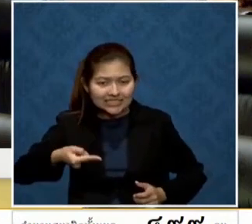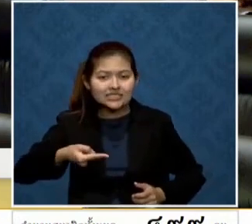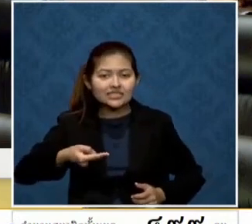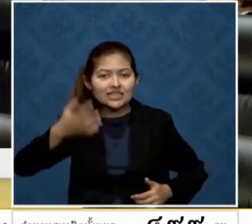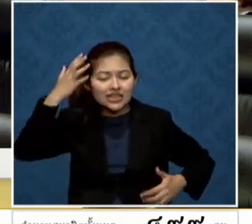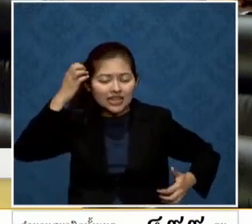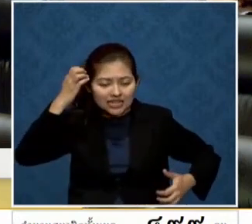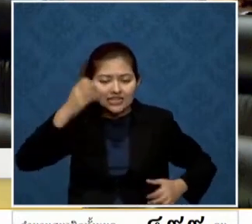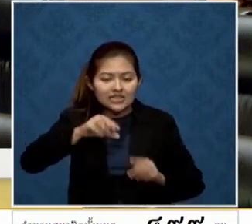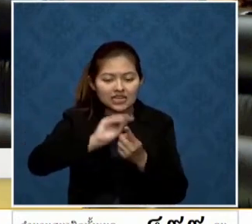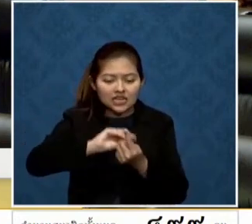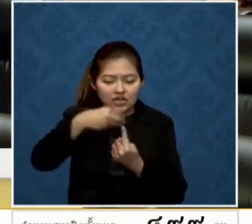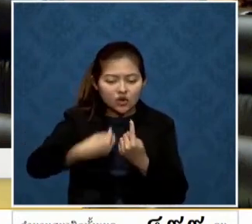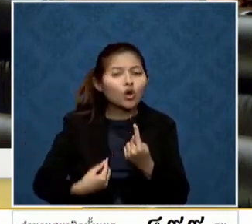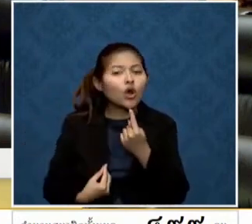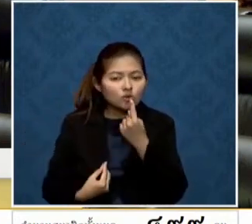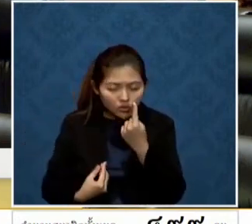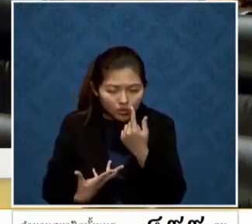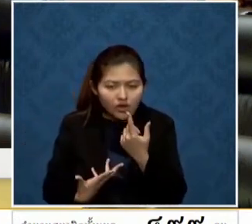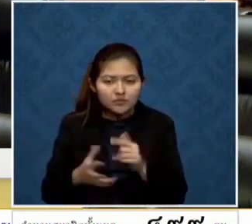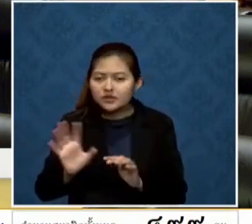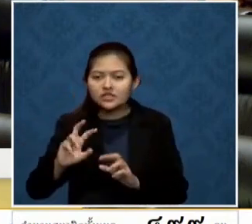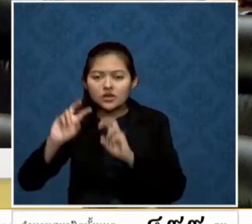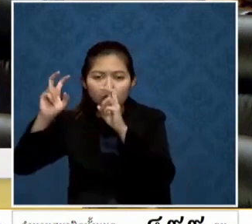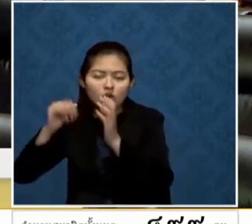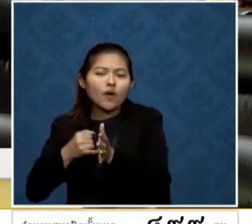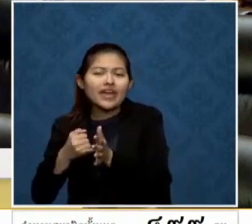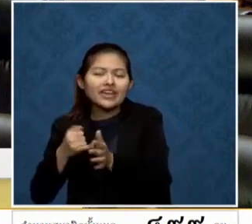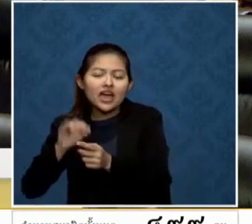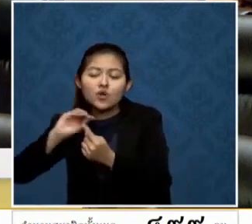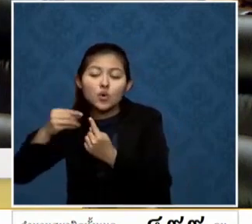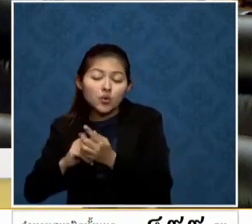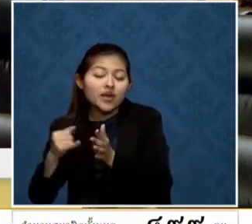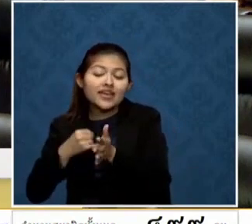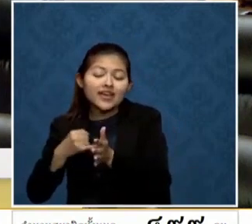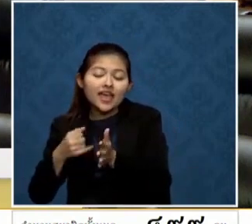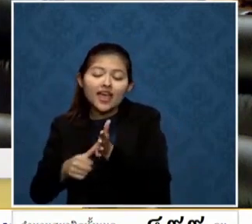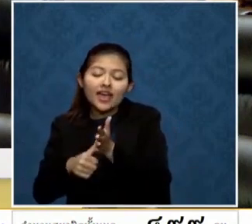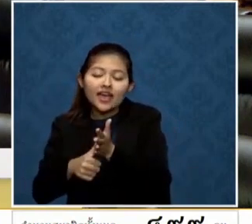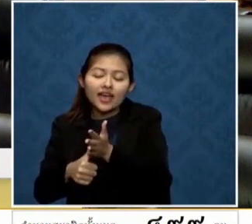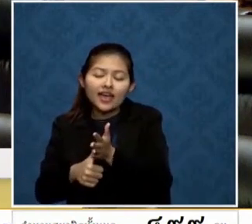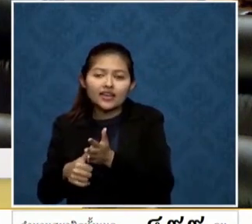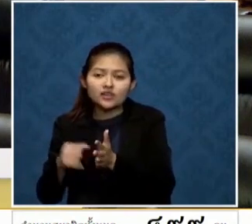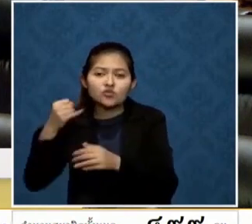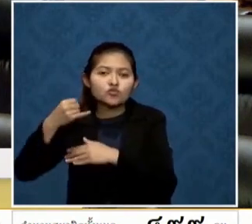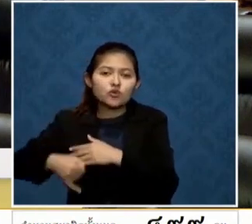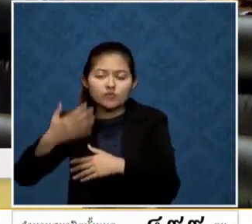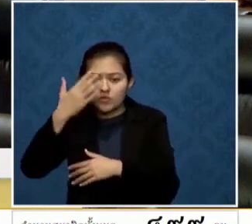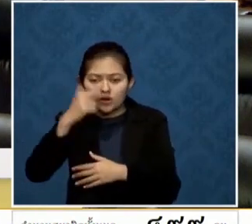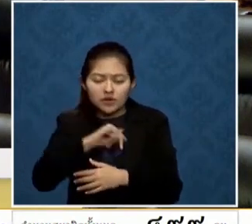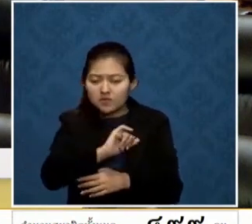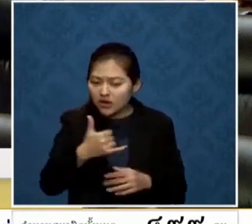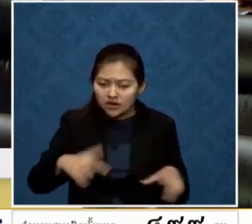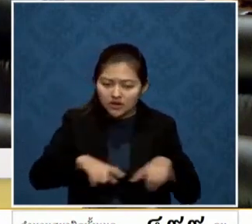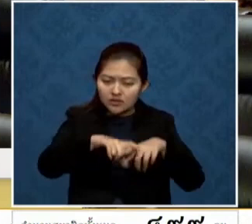ที่กินกล้วยและไม่ใช่เรื่องกล้วยๆที่แก้แกไขได้ง่ายๆเพราะในบางพื้นที่